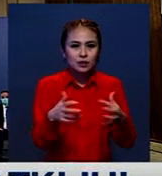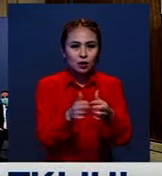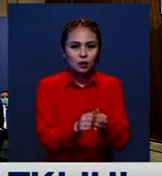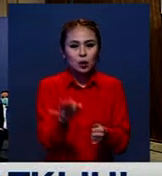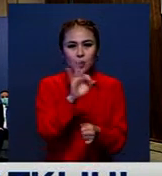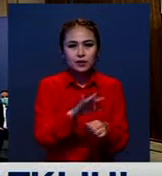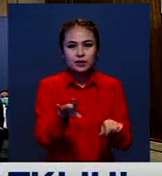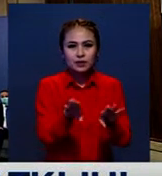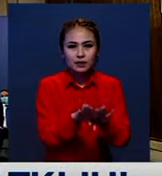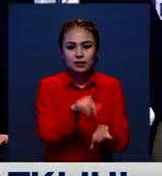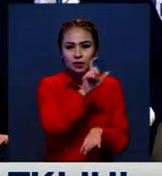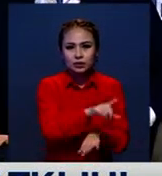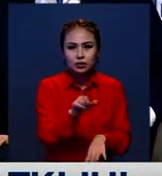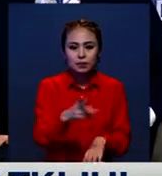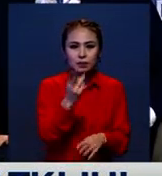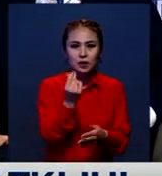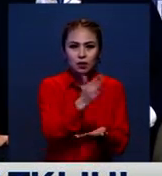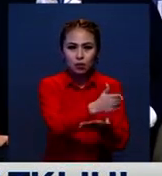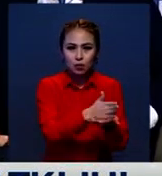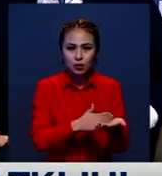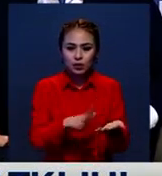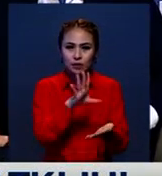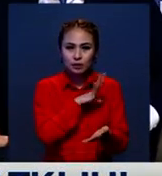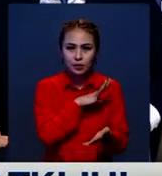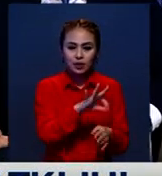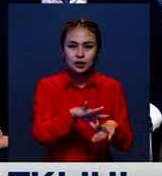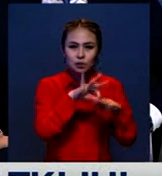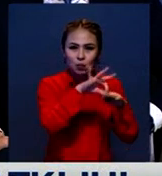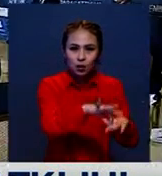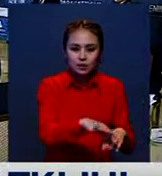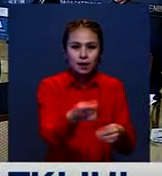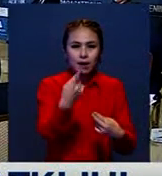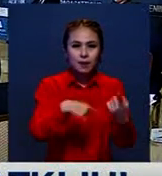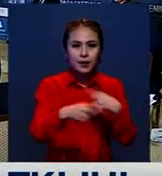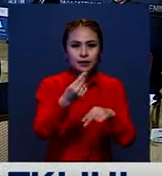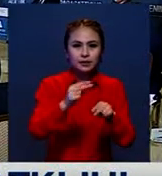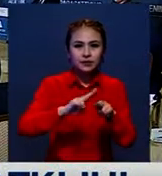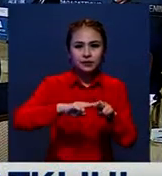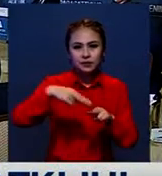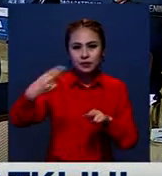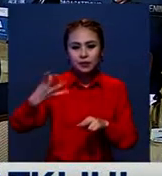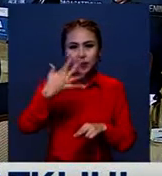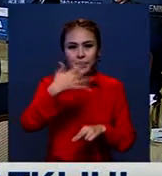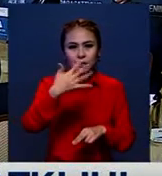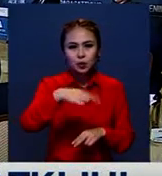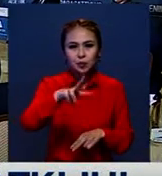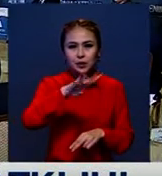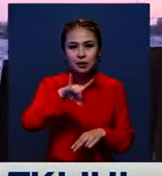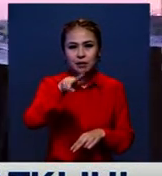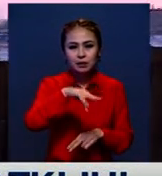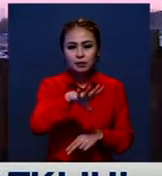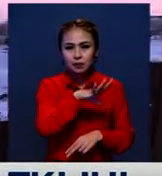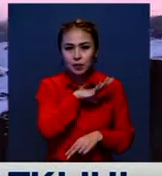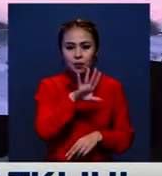осындай күдіктілерден ақшаның бір бөлігі өндірілген. Былтыр қазынаға қайтарылған қаражат көлемі 50 миллиард теңгеден